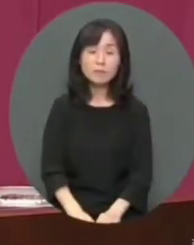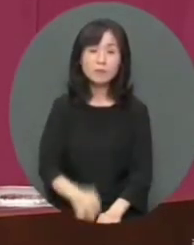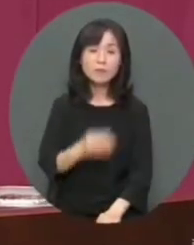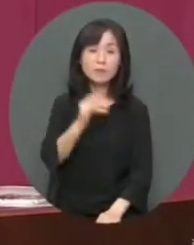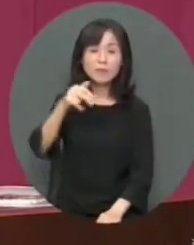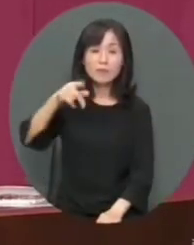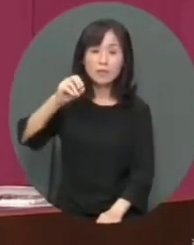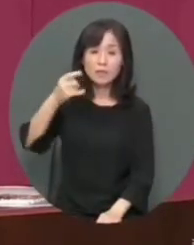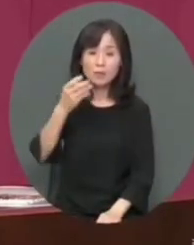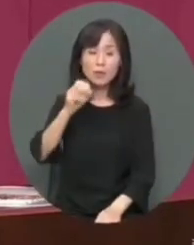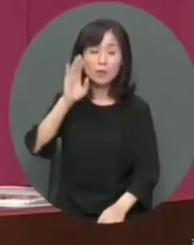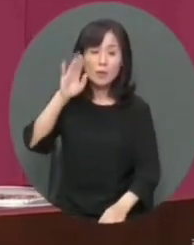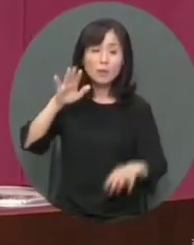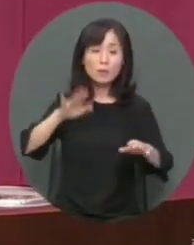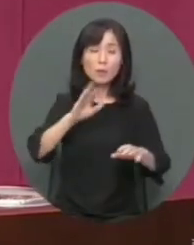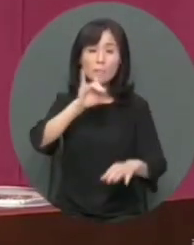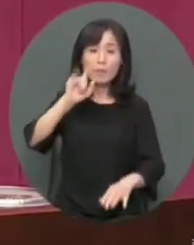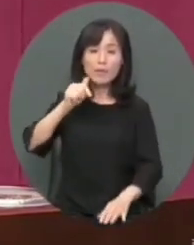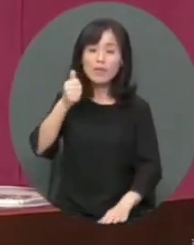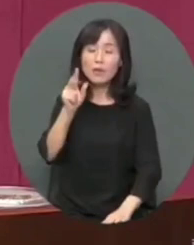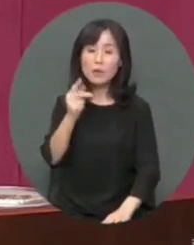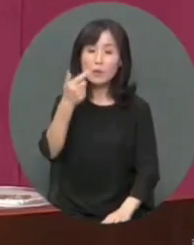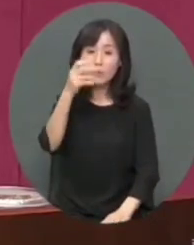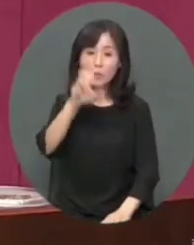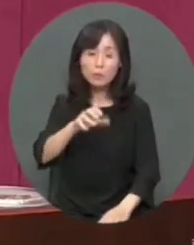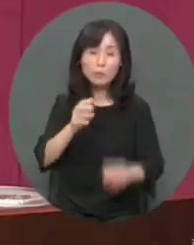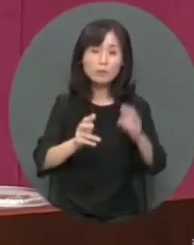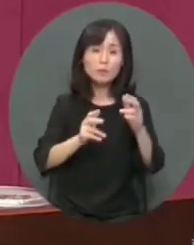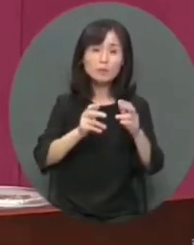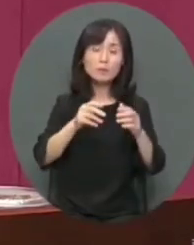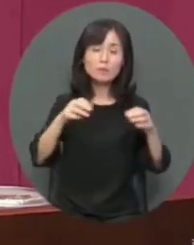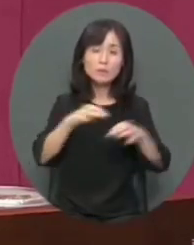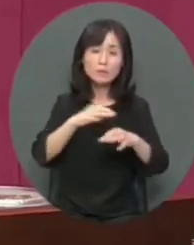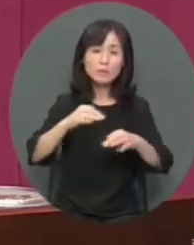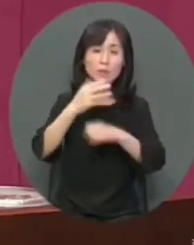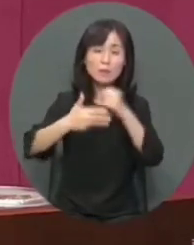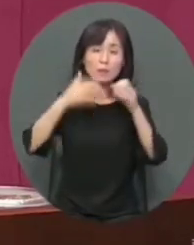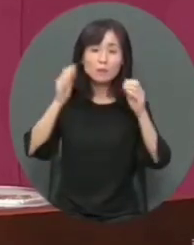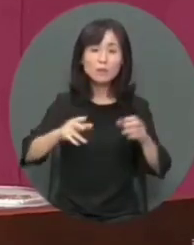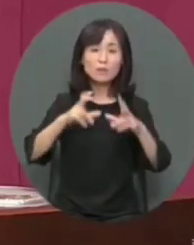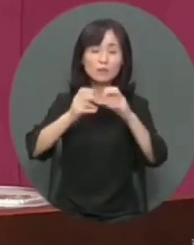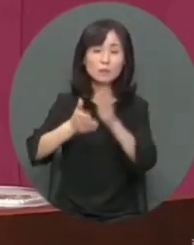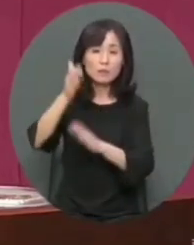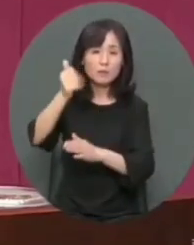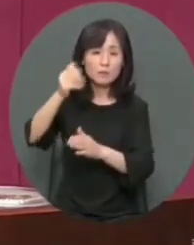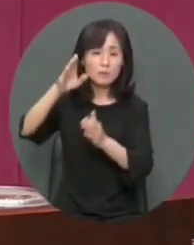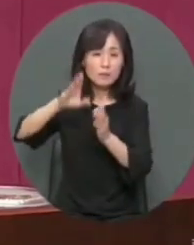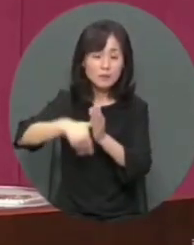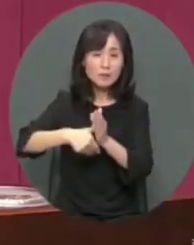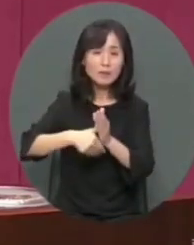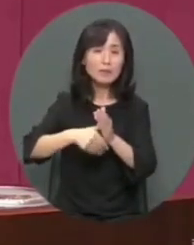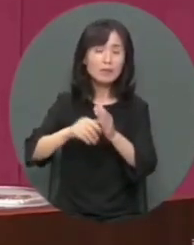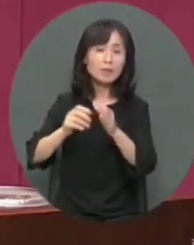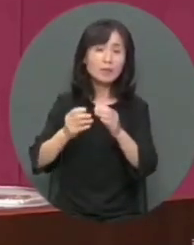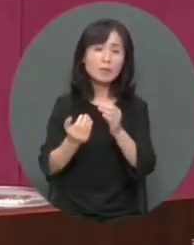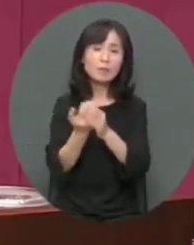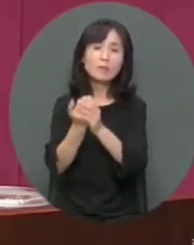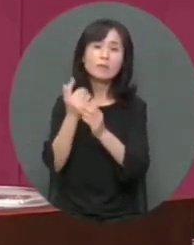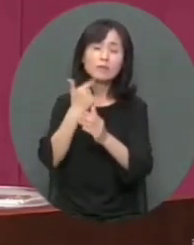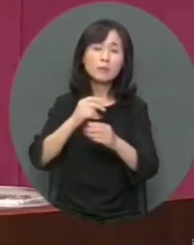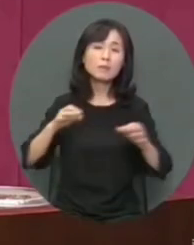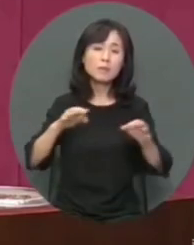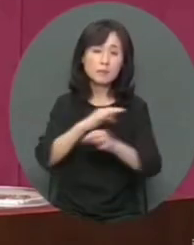대장동 위례 그리고 오늘의 백현동 사업 비리까지 모두 이재명 의원이 약 8년간 성남시장 시절에 잇따라 발생한 대형 개발